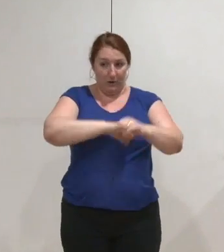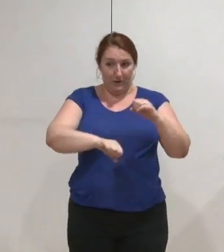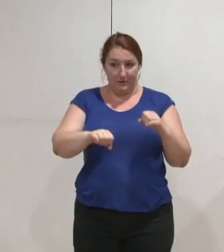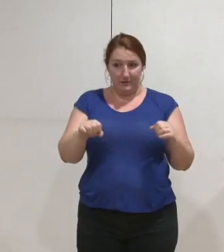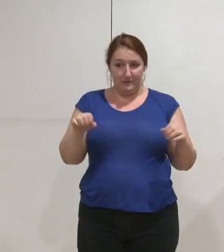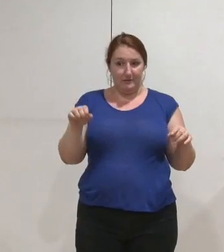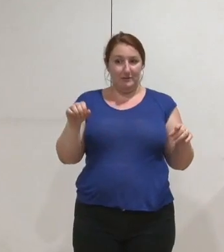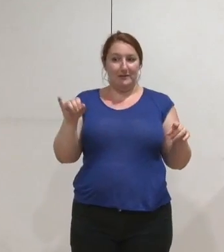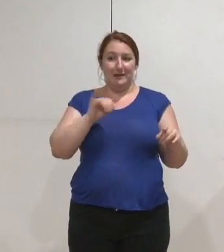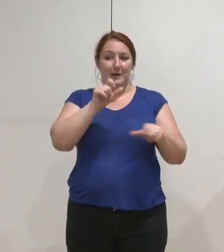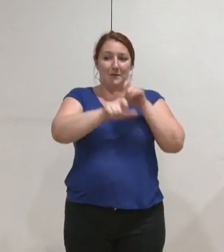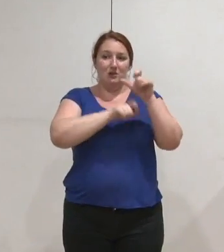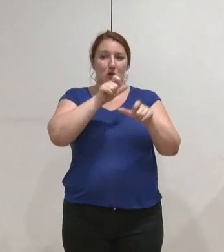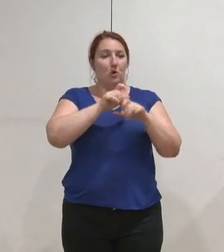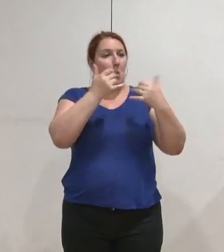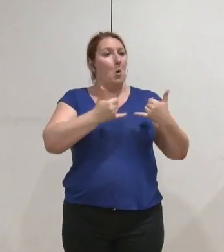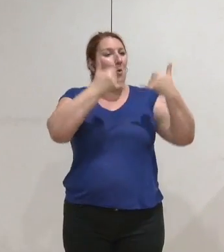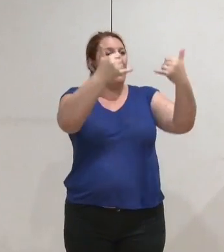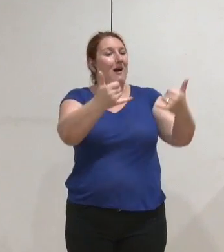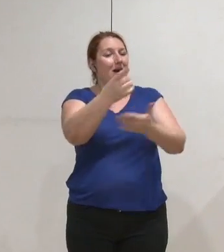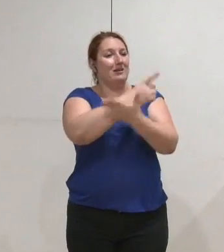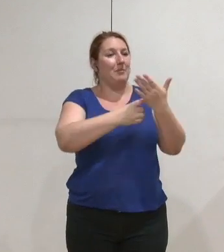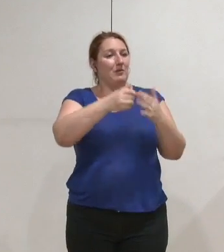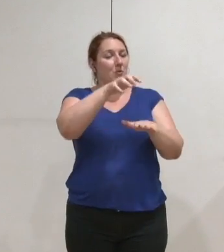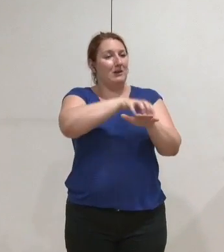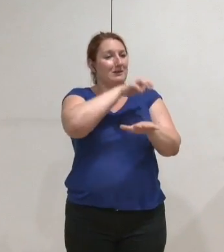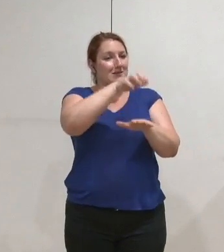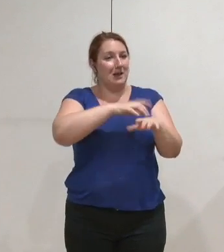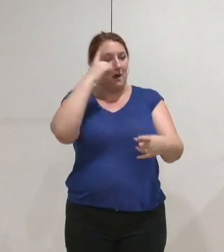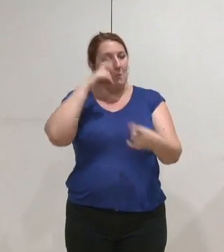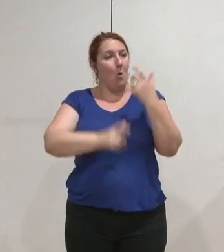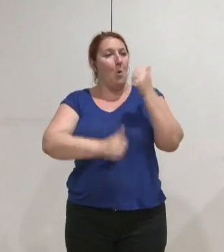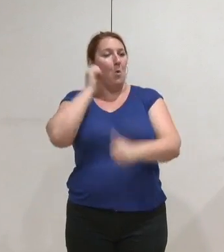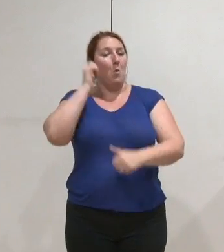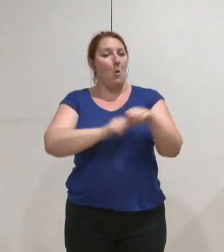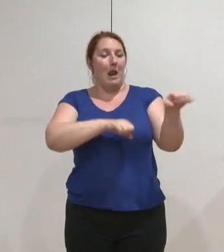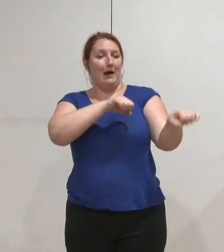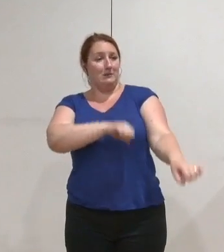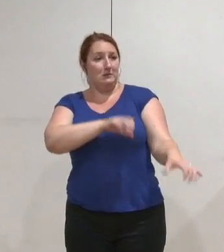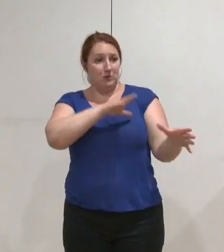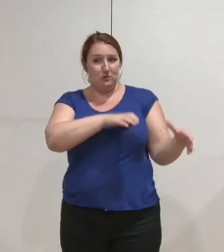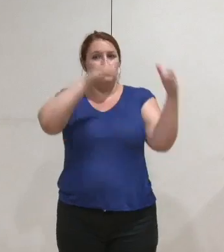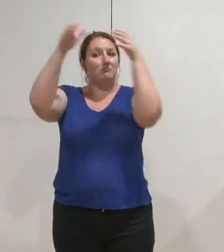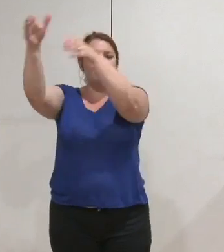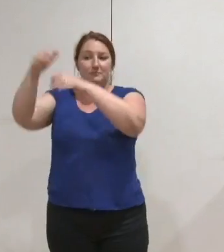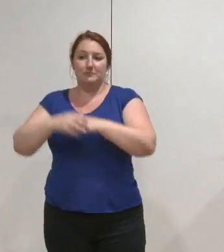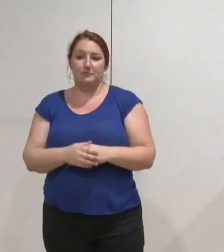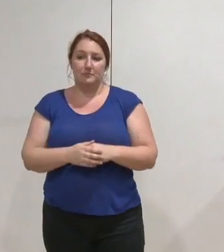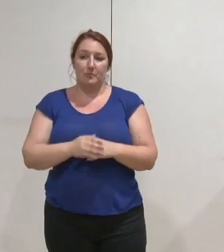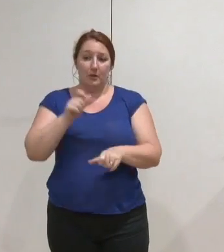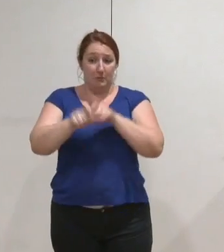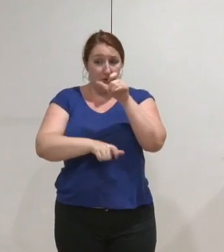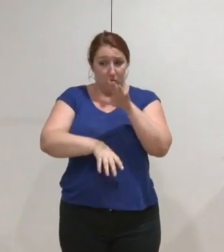pour emmener tous les lauréats du département de l'Isère au concours de la rés du concours de la Résistance il y avait un certain nombre